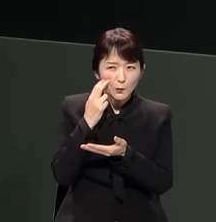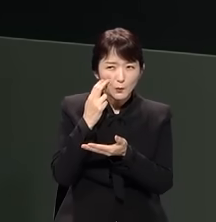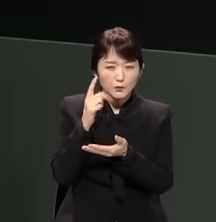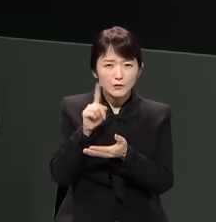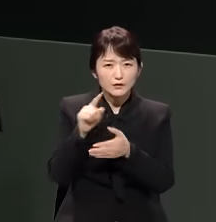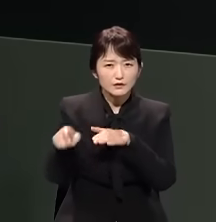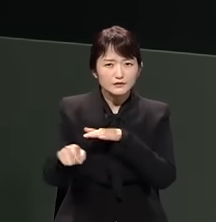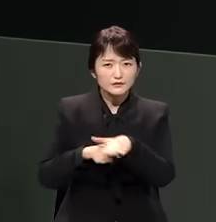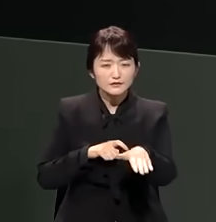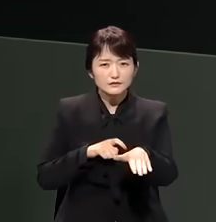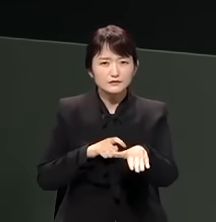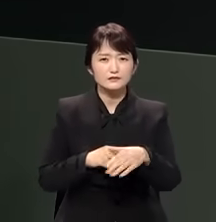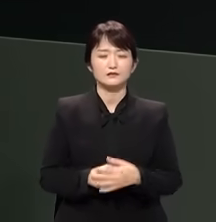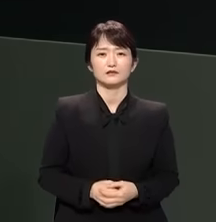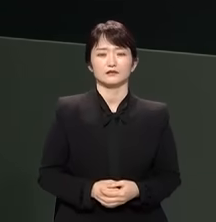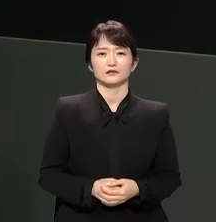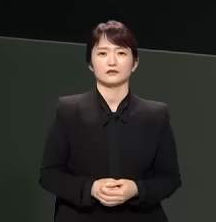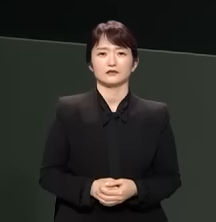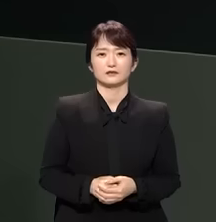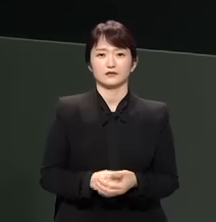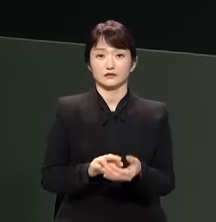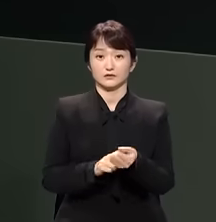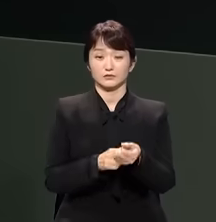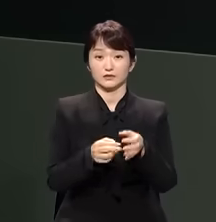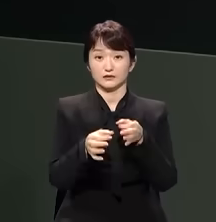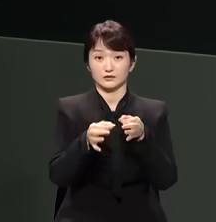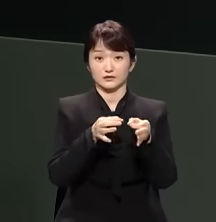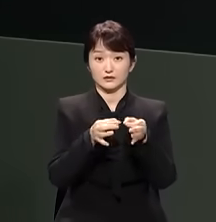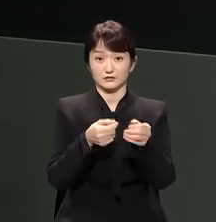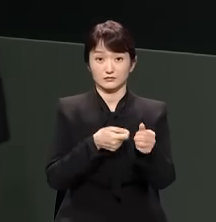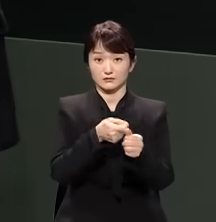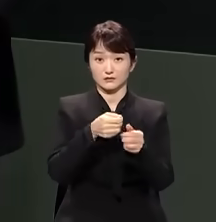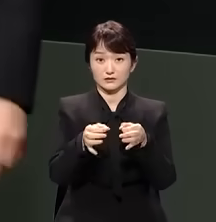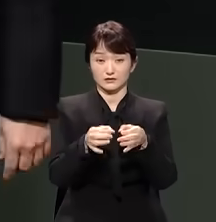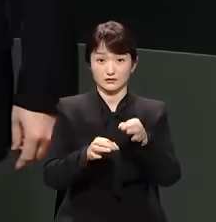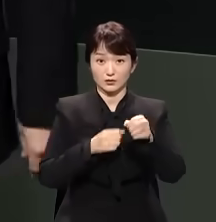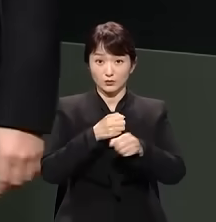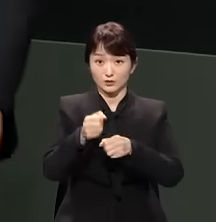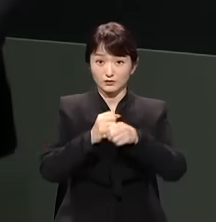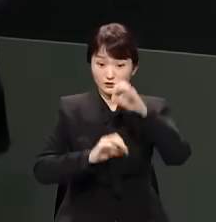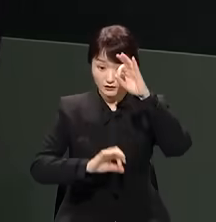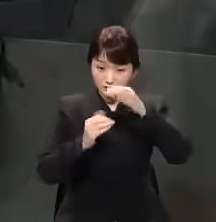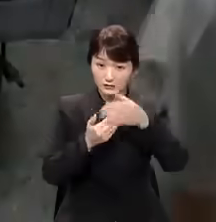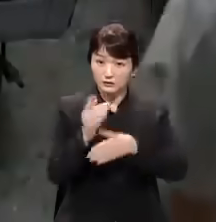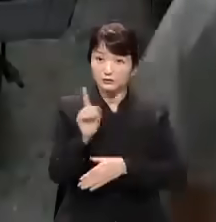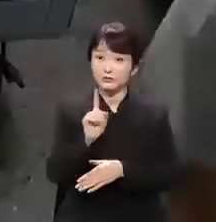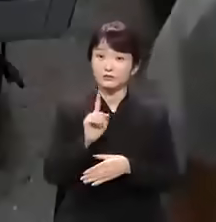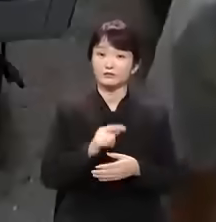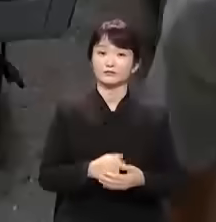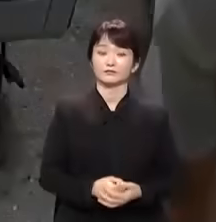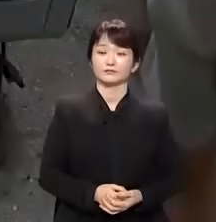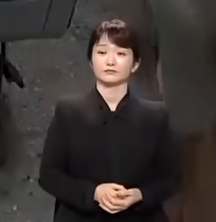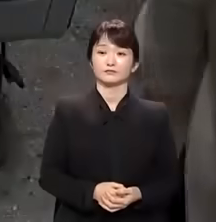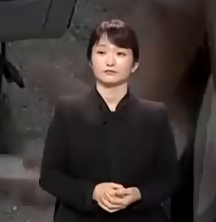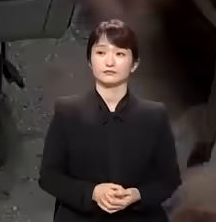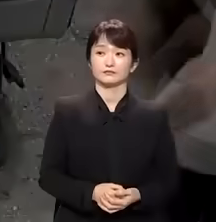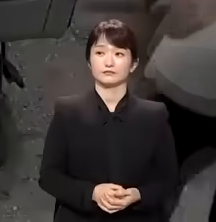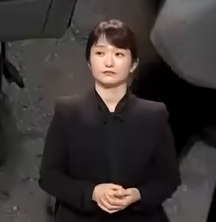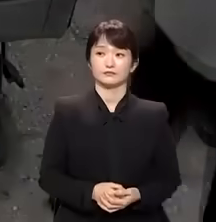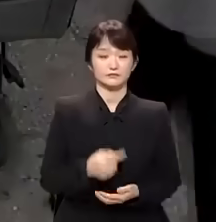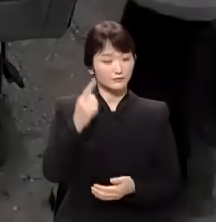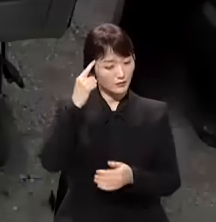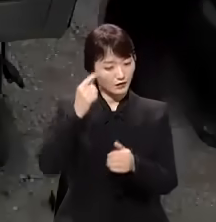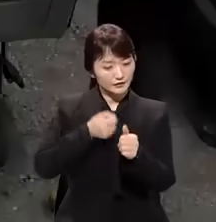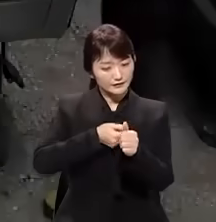쓱입니다 자 이발소에서 벌어진 황당한 사건 영상으로 만나보시죠 자 이발소에